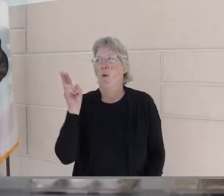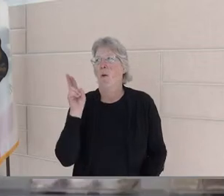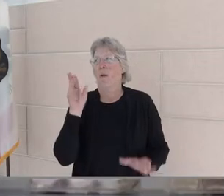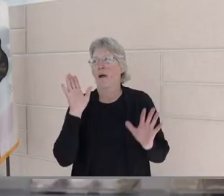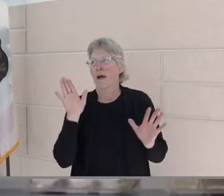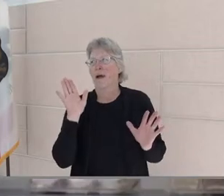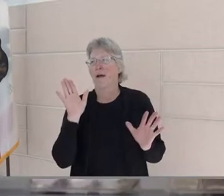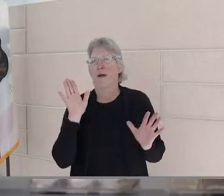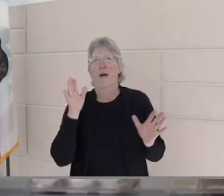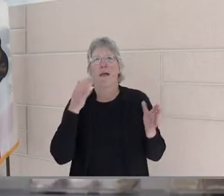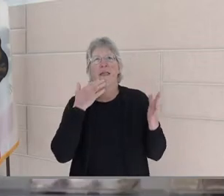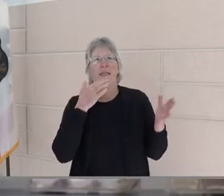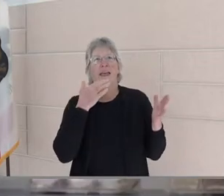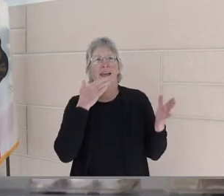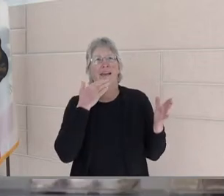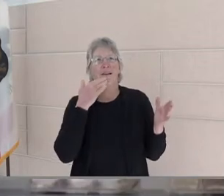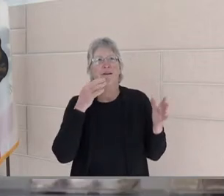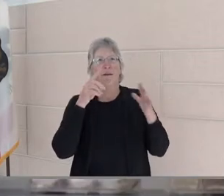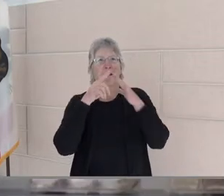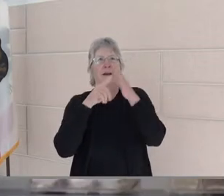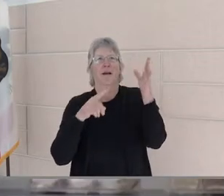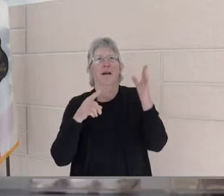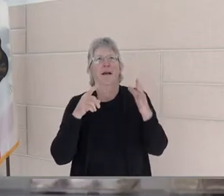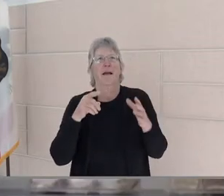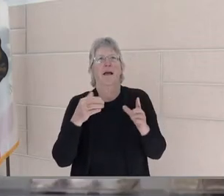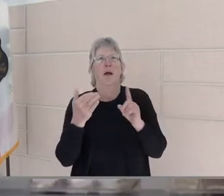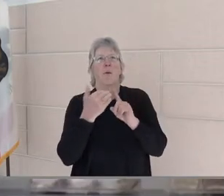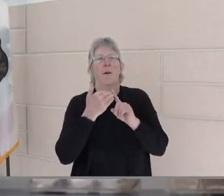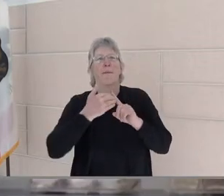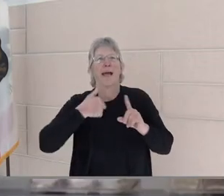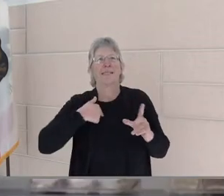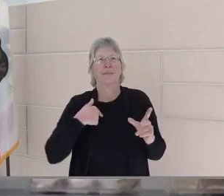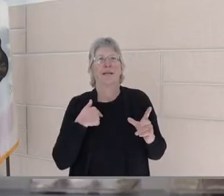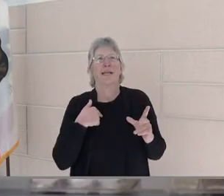ไปกรุ๊ปเจ็บบรรทบบรรทบเตย